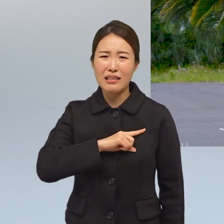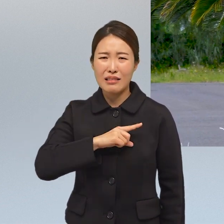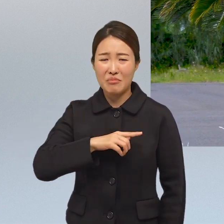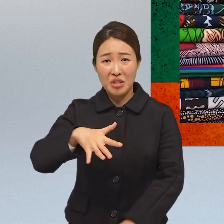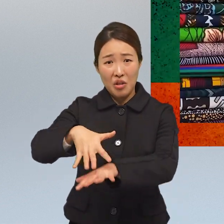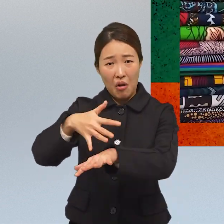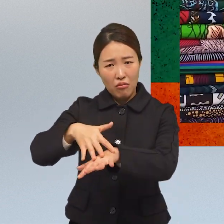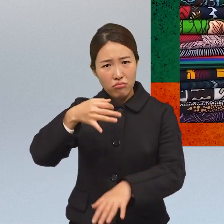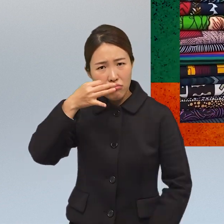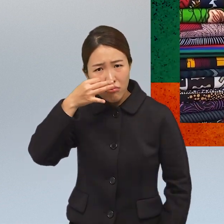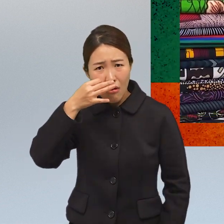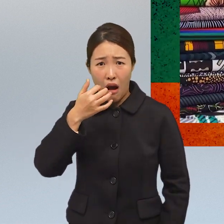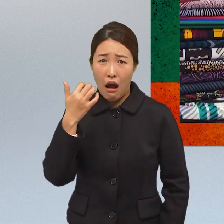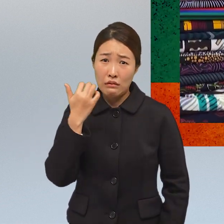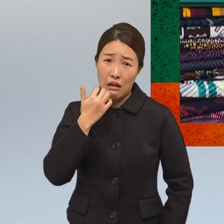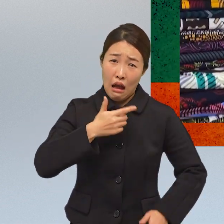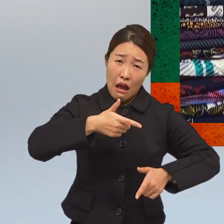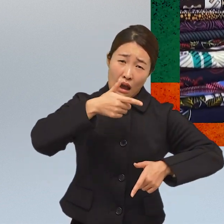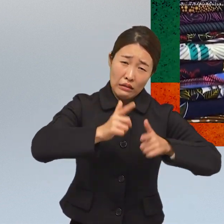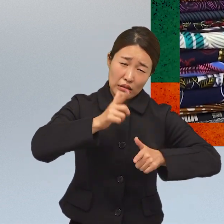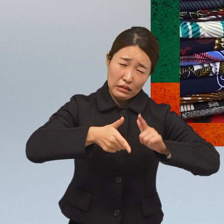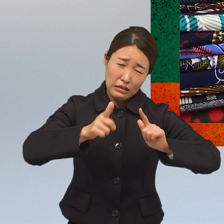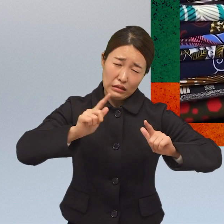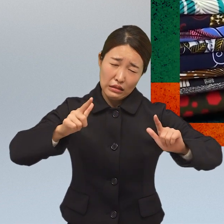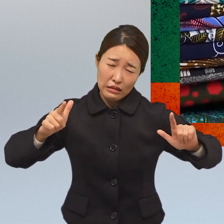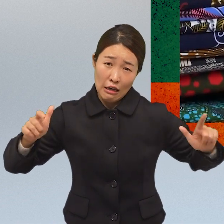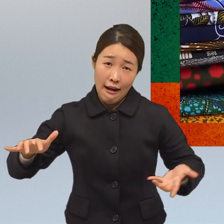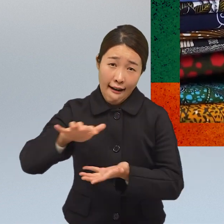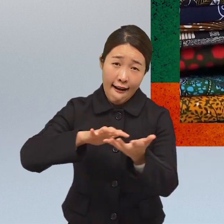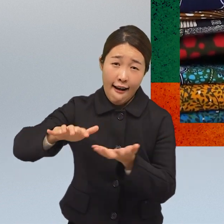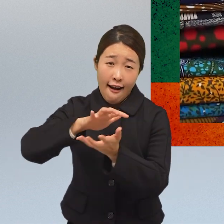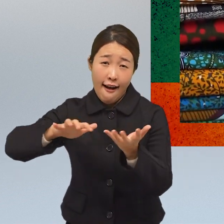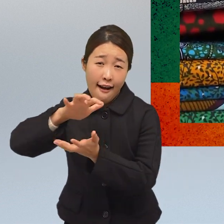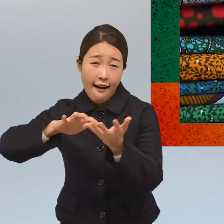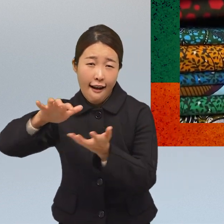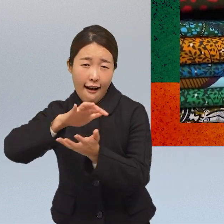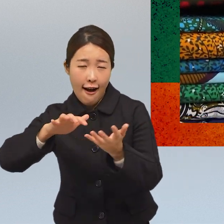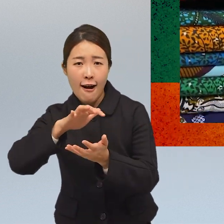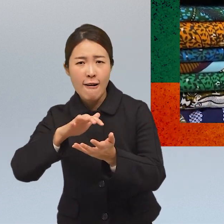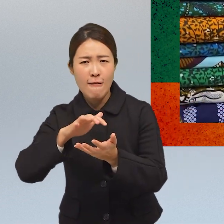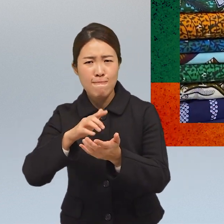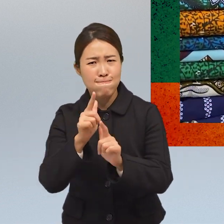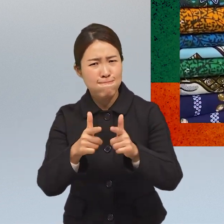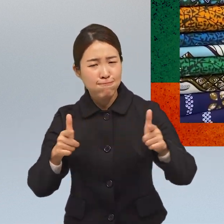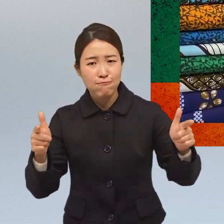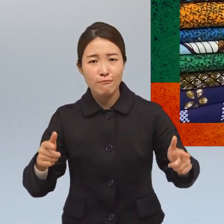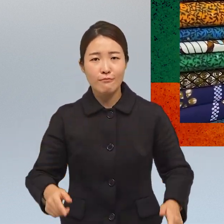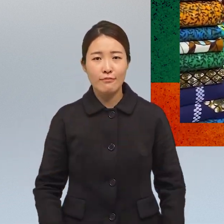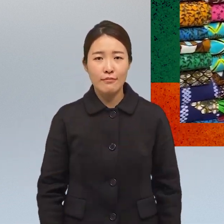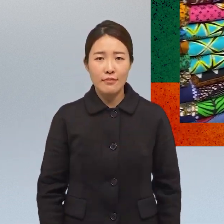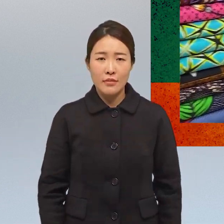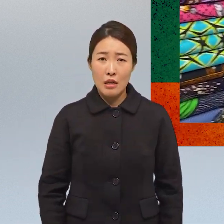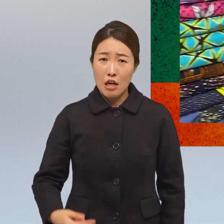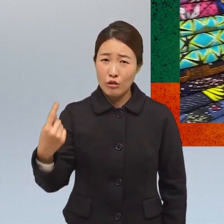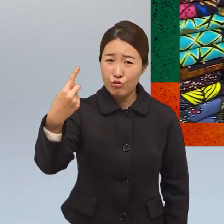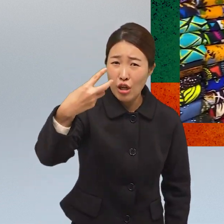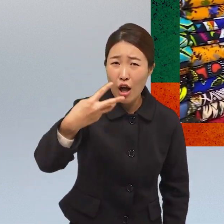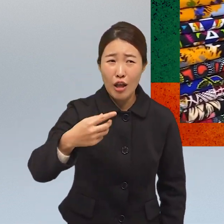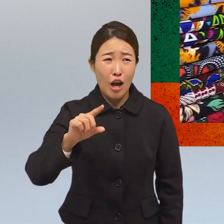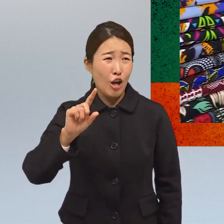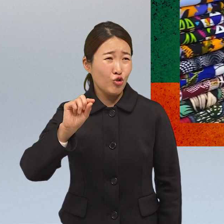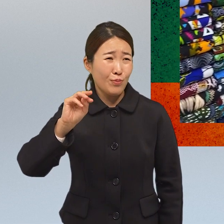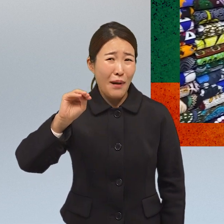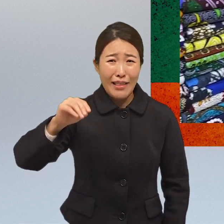보면은 굉장히 정말 다양한 어떤 무늬와 색을 조합한 정말 그래서